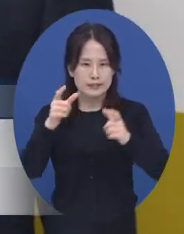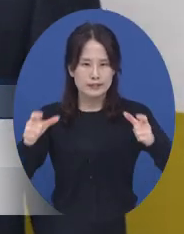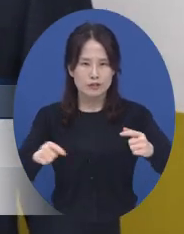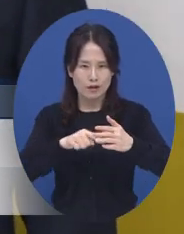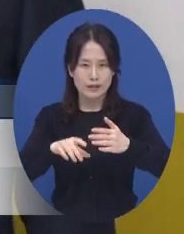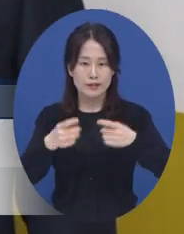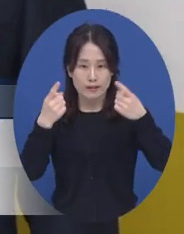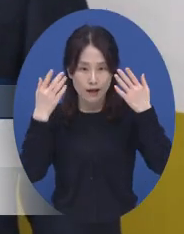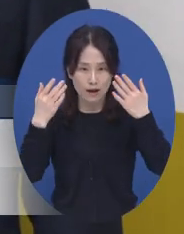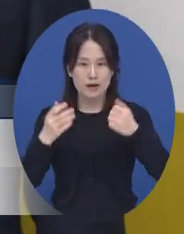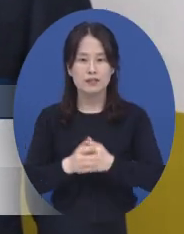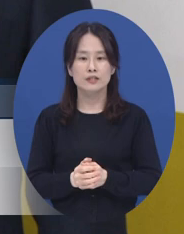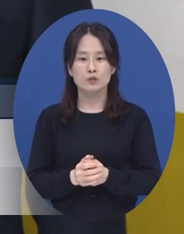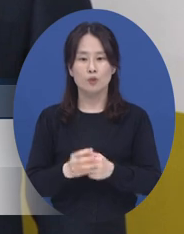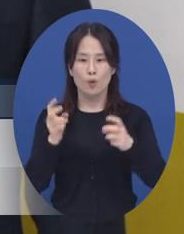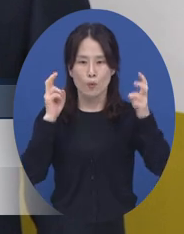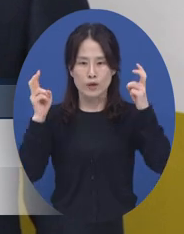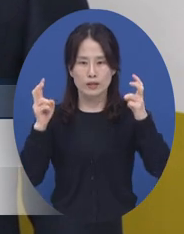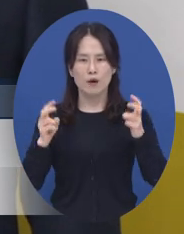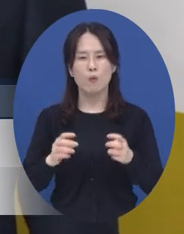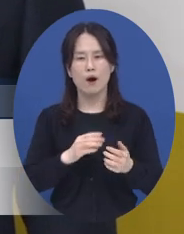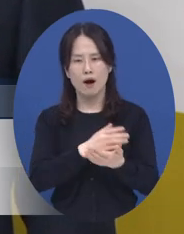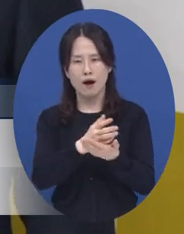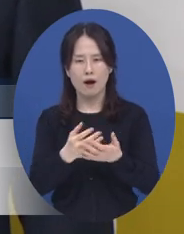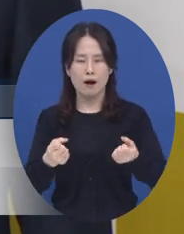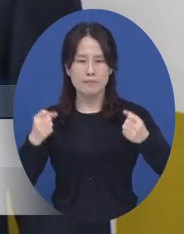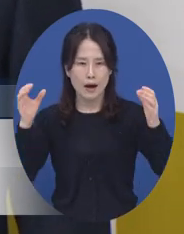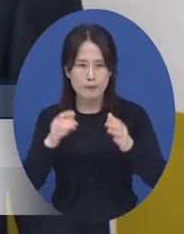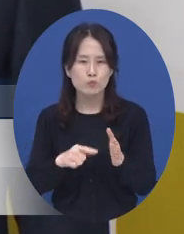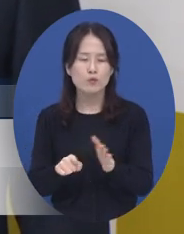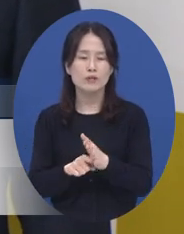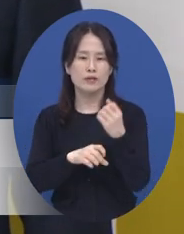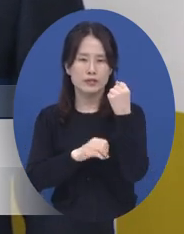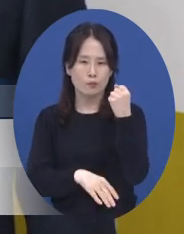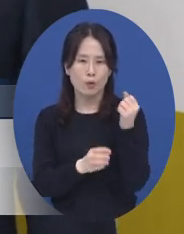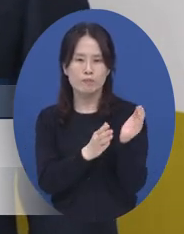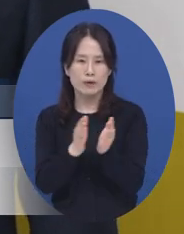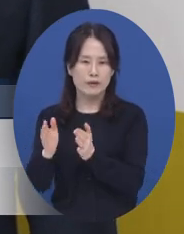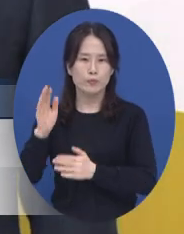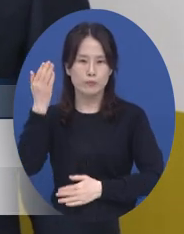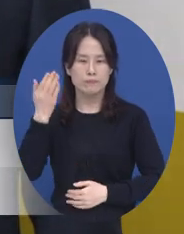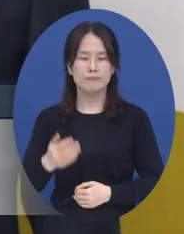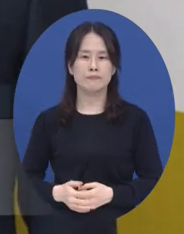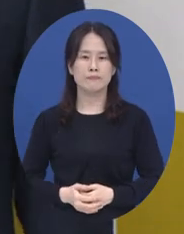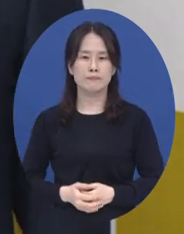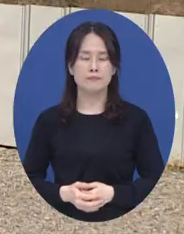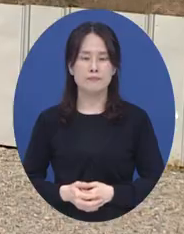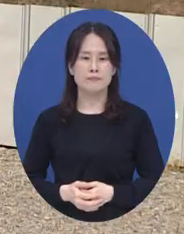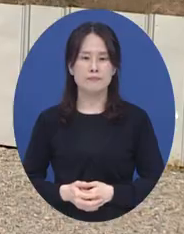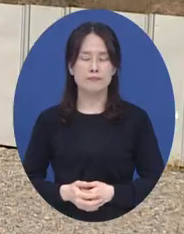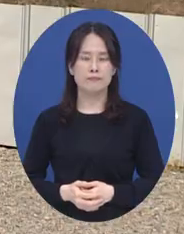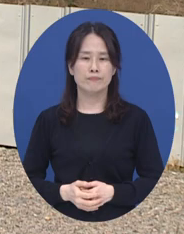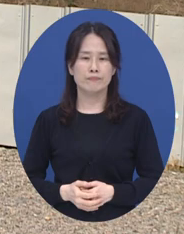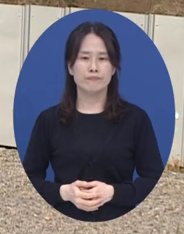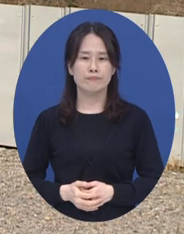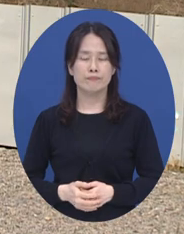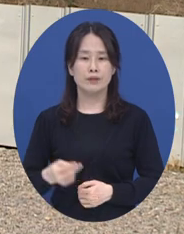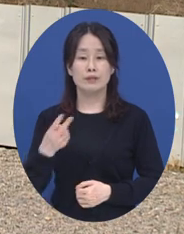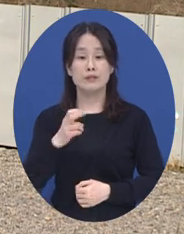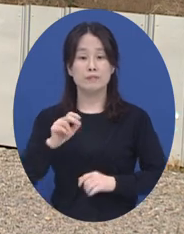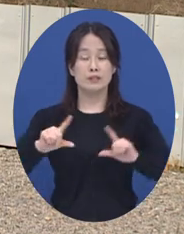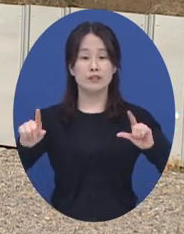동두천시의 지역 내 대학 그리고 지역 기업과의 다양한 협업을 위한 기반을 마련하게 될 것입니다.